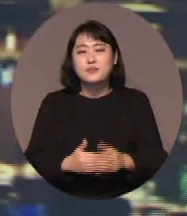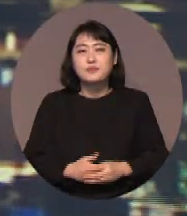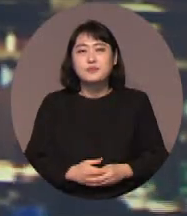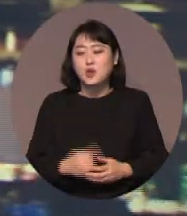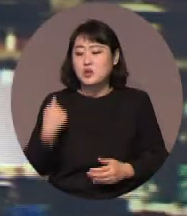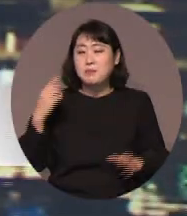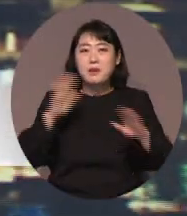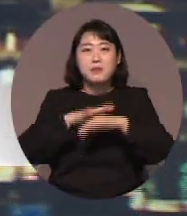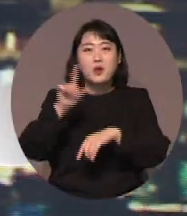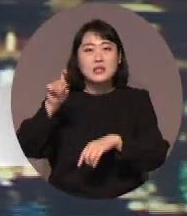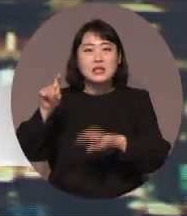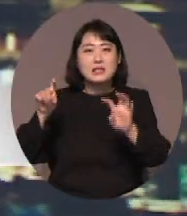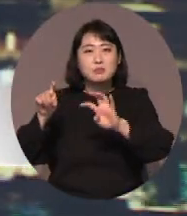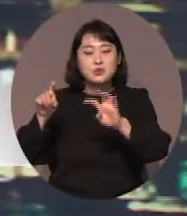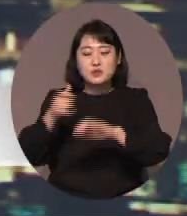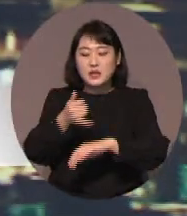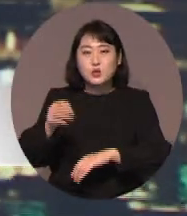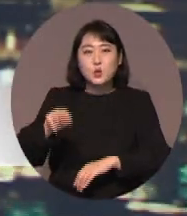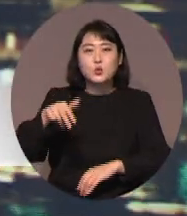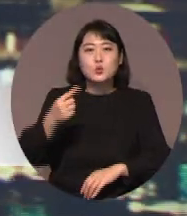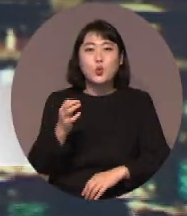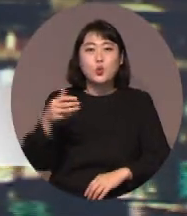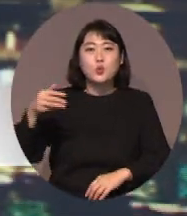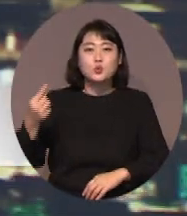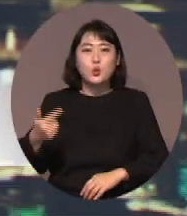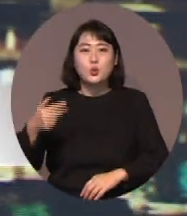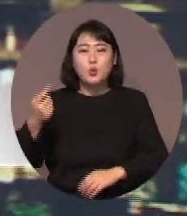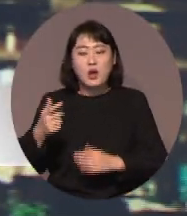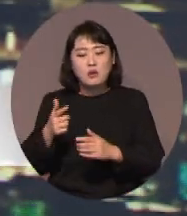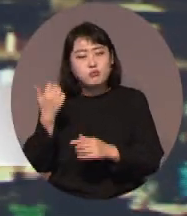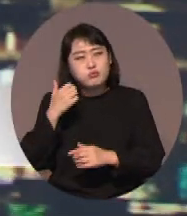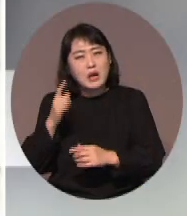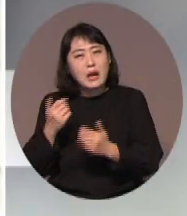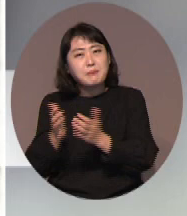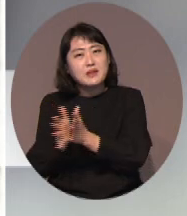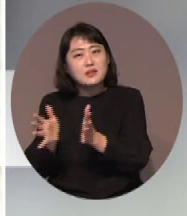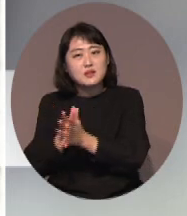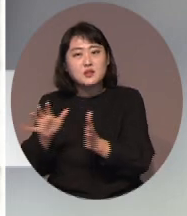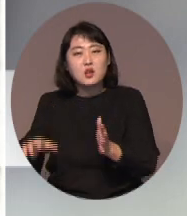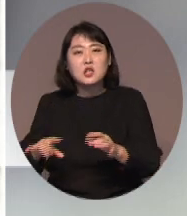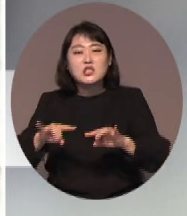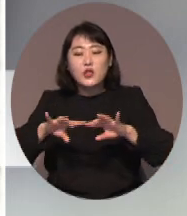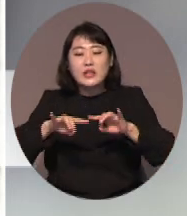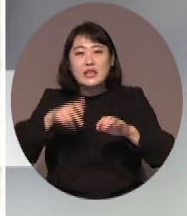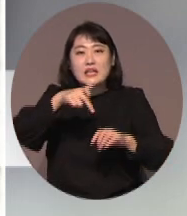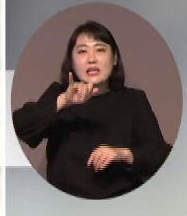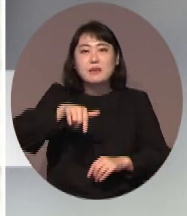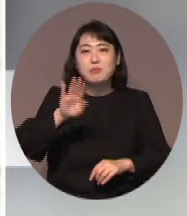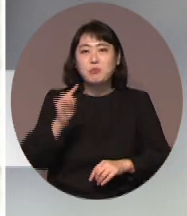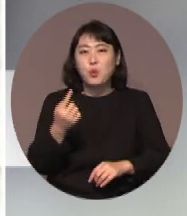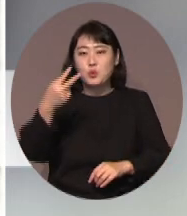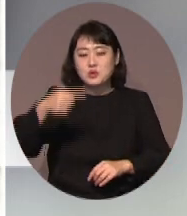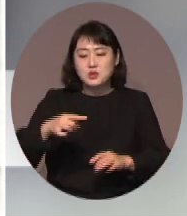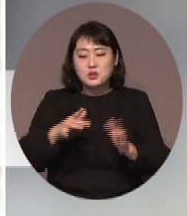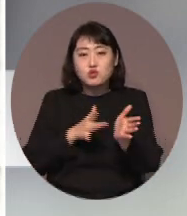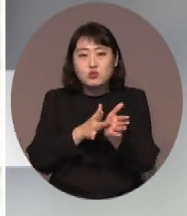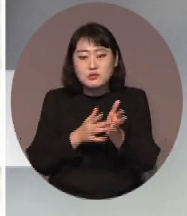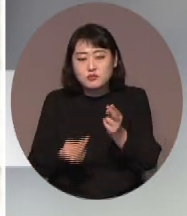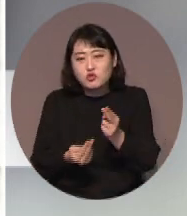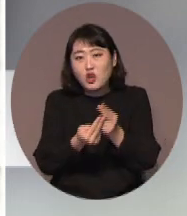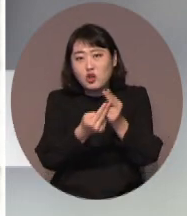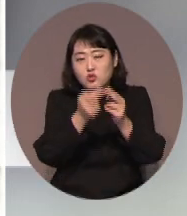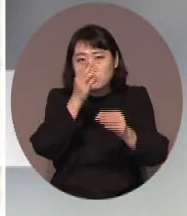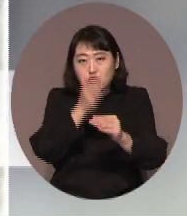어젯밤 11시 40분쯤 세종시 종촌동에 한 아파트에서 전동킥보드 충전 중 배터리가 폭발하면서 부리나